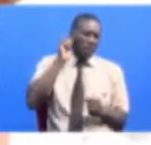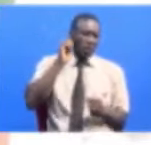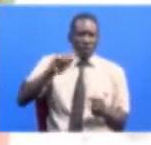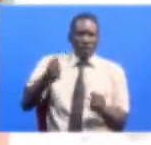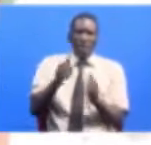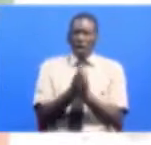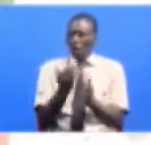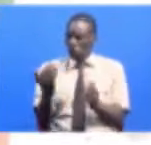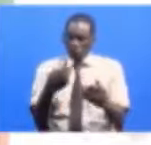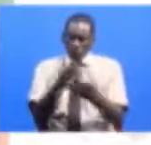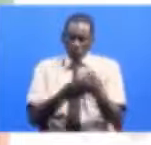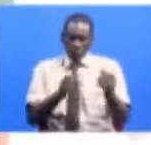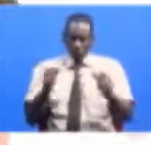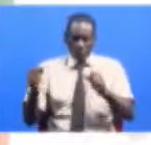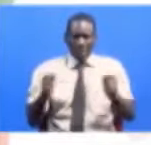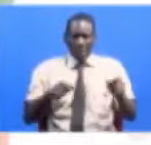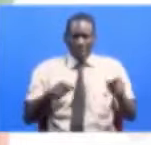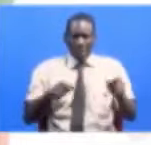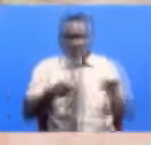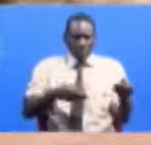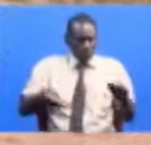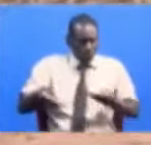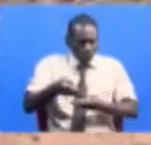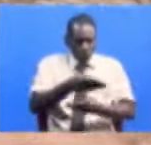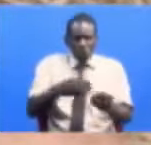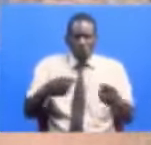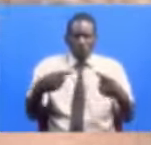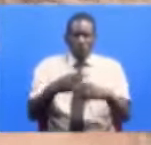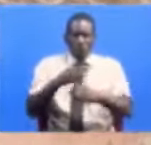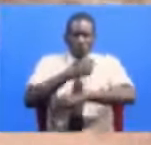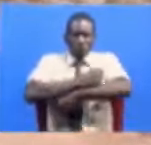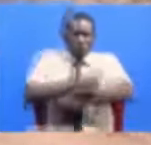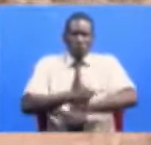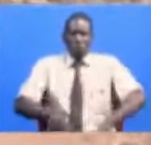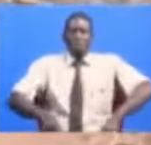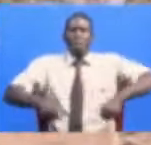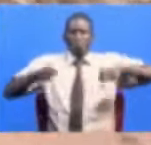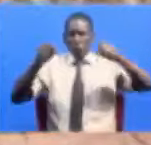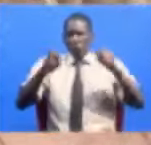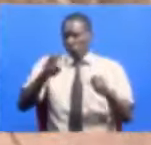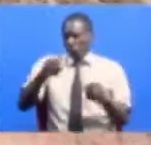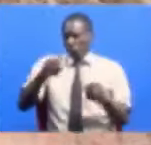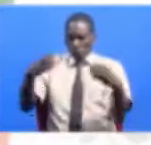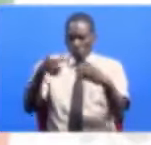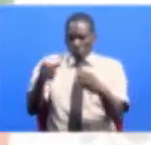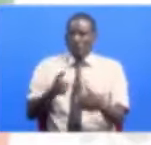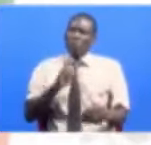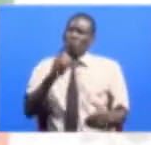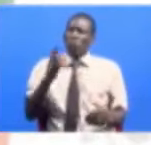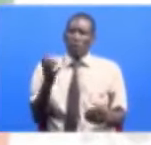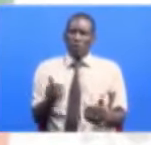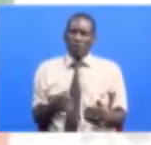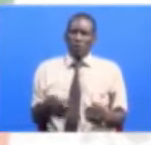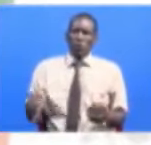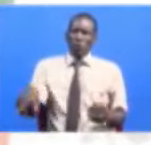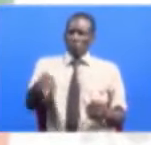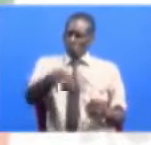children from both sides must be in each school. Makamanda wa vikundi vya majahili wamepewa onyo kali. We are going